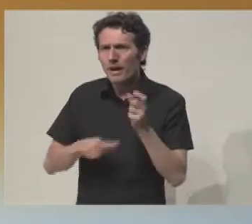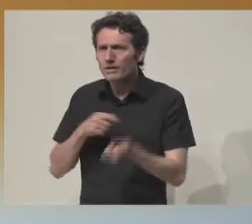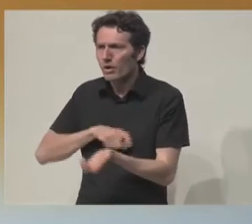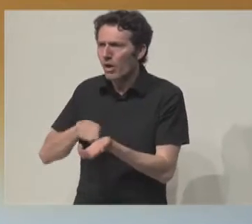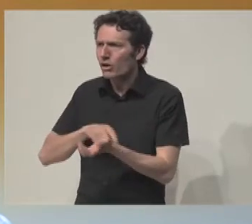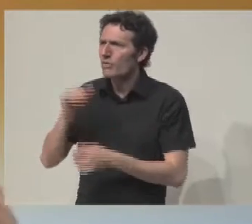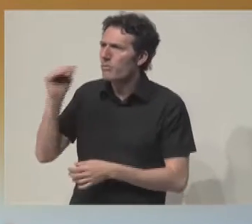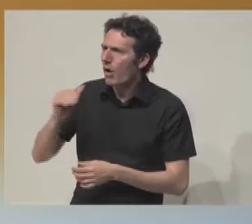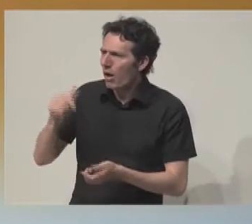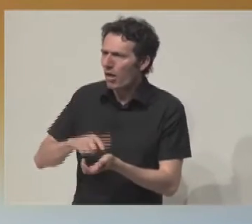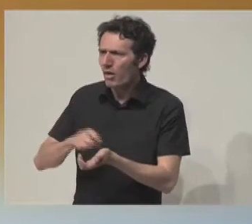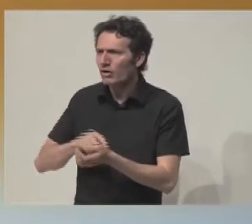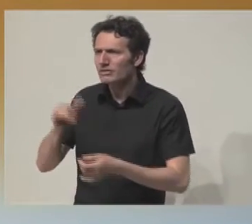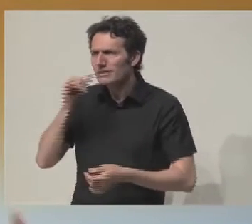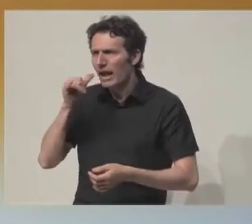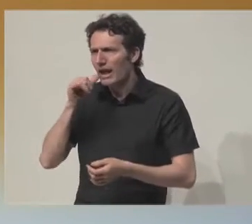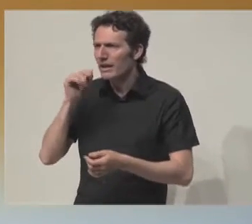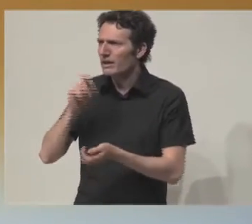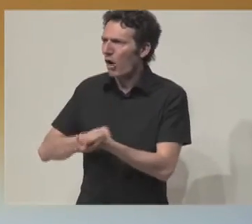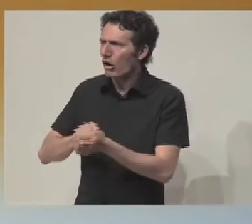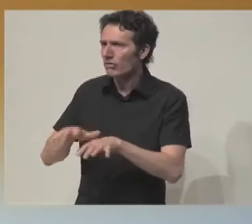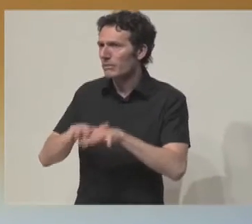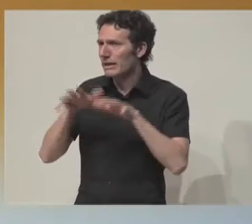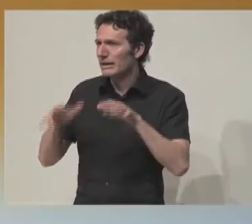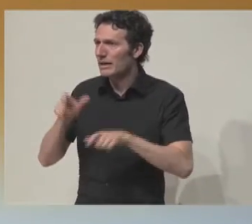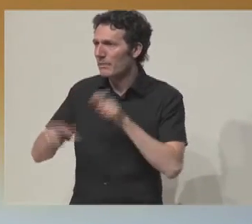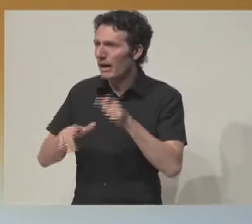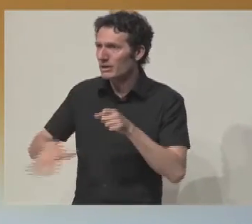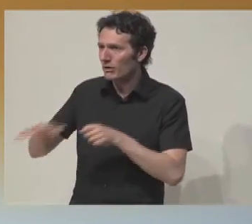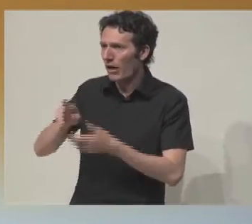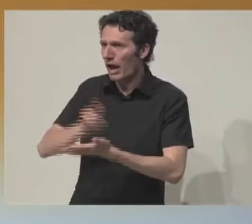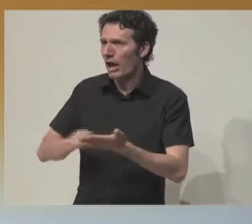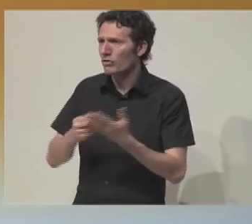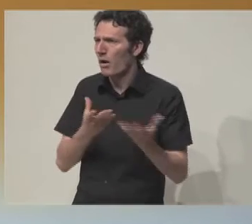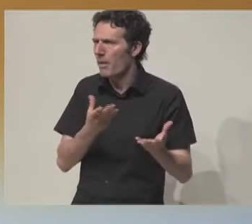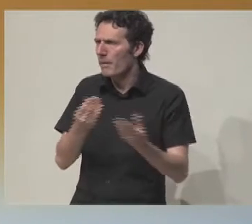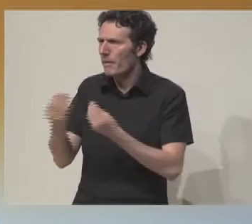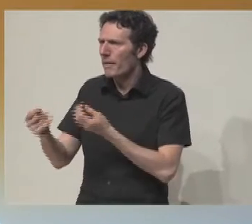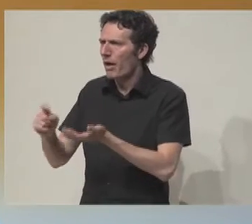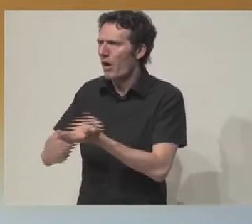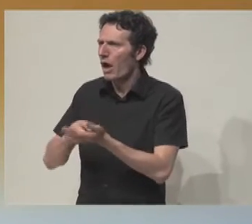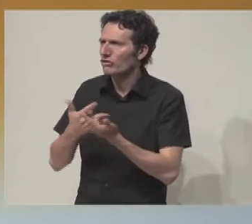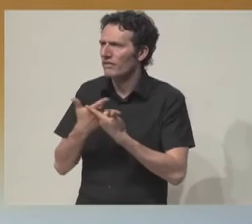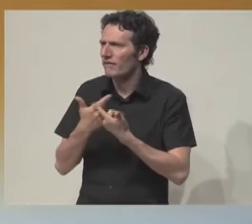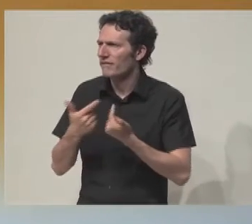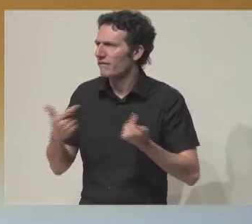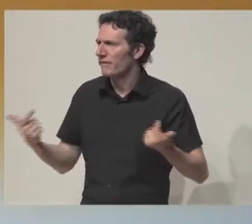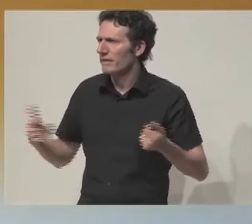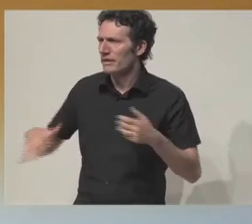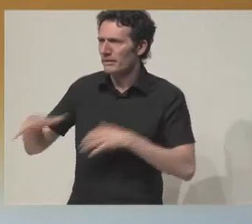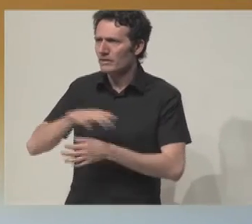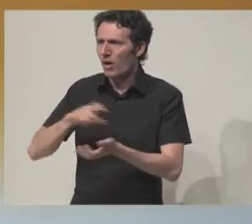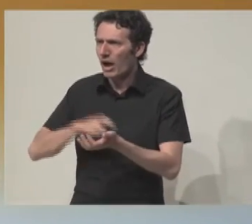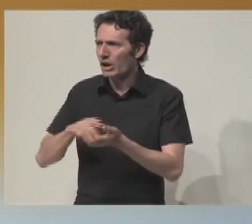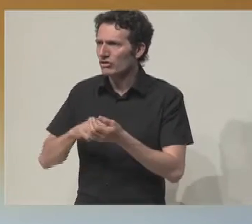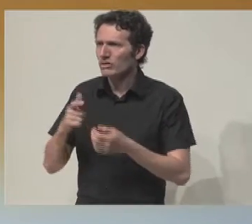polonaise d'origine italienne et dieu sait que dans cette région on en trouve de tout de toute origine